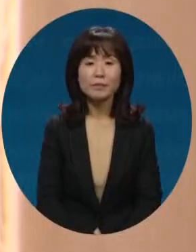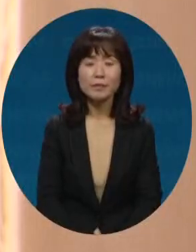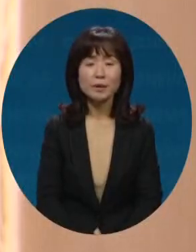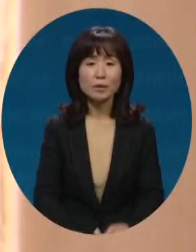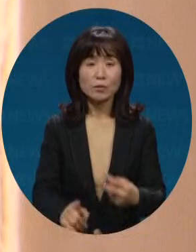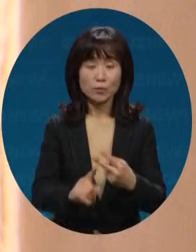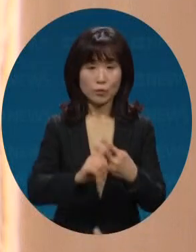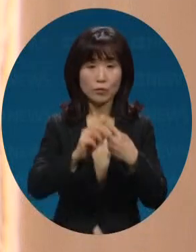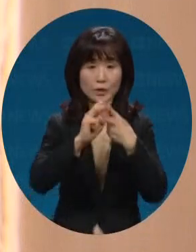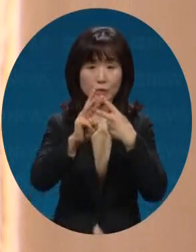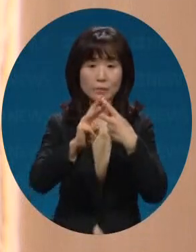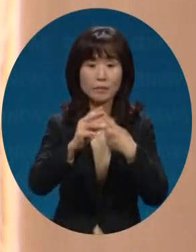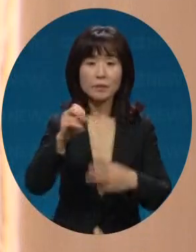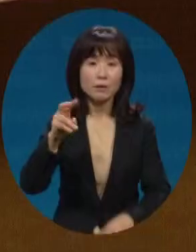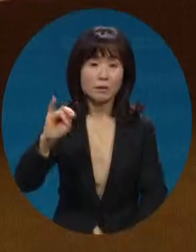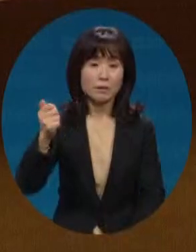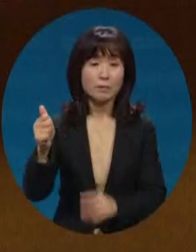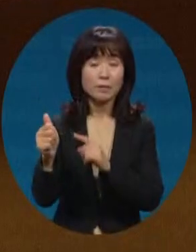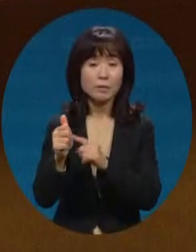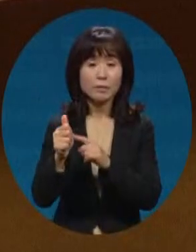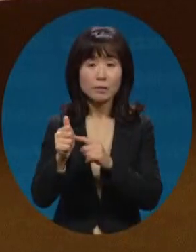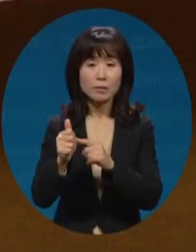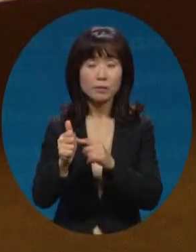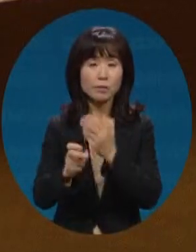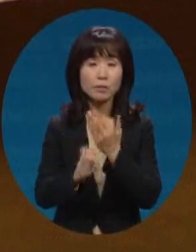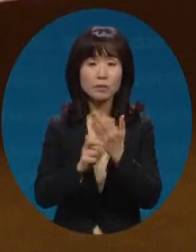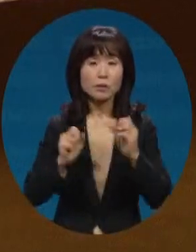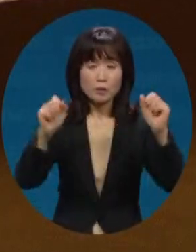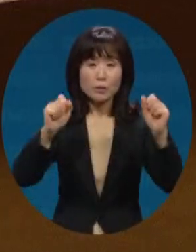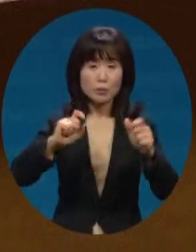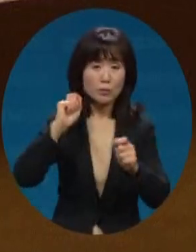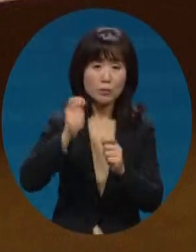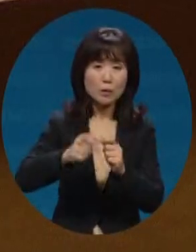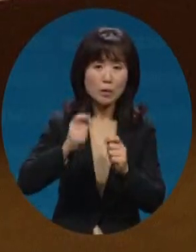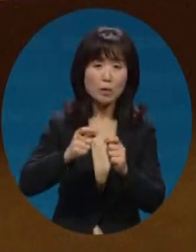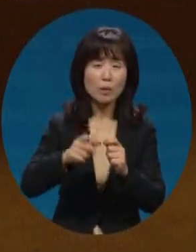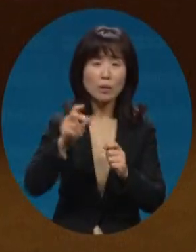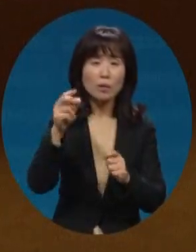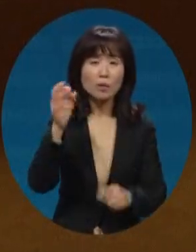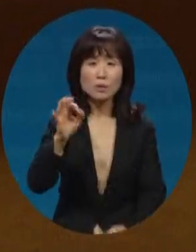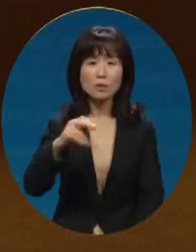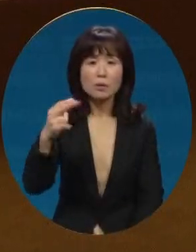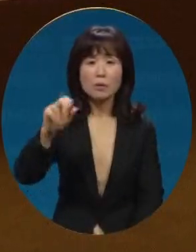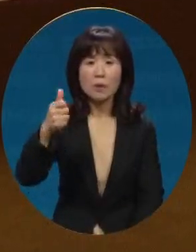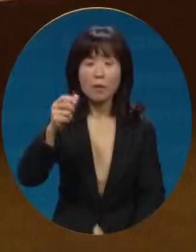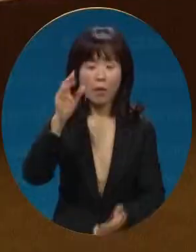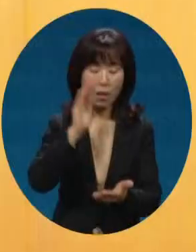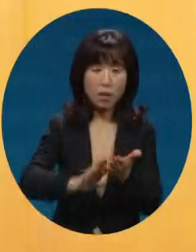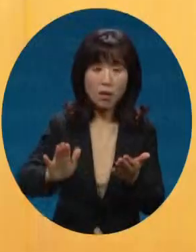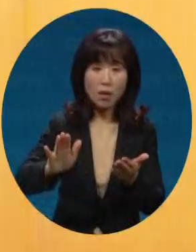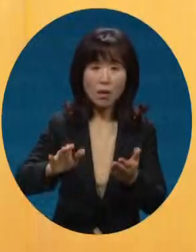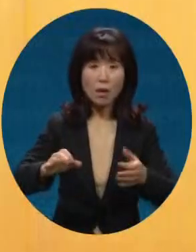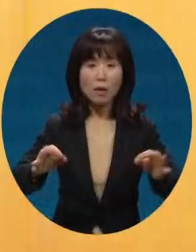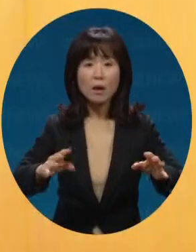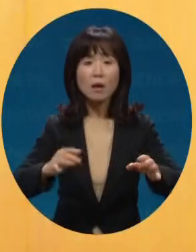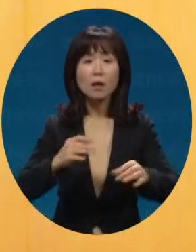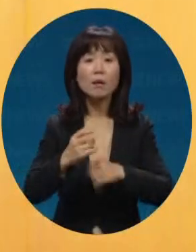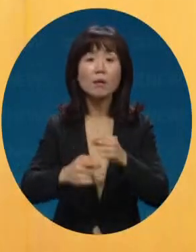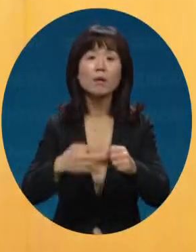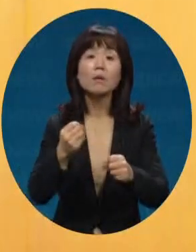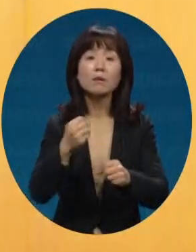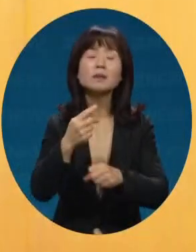중학교 3학년 영진군 불법 스포츠 도박으로 2500만원을 잃기까지는 불과 2년 밖에 걸리지